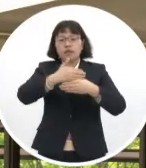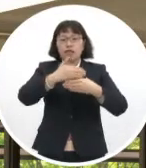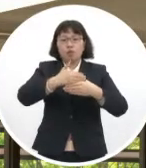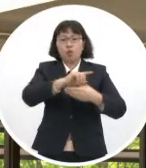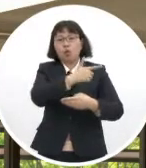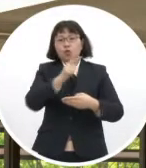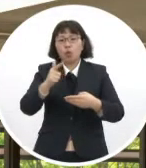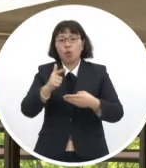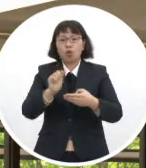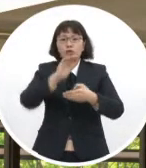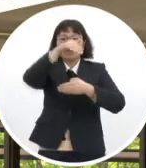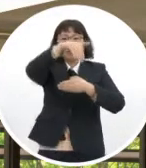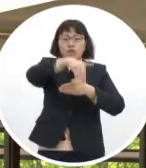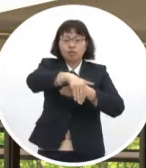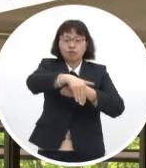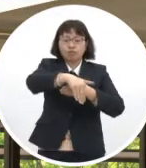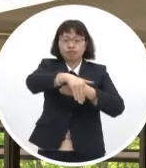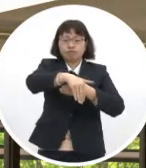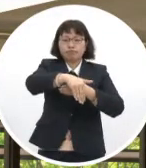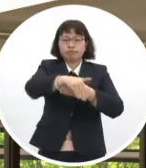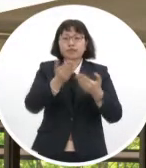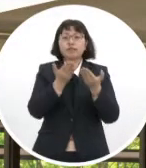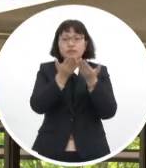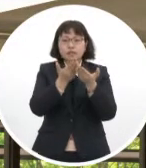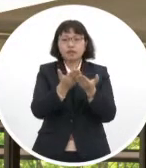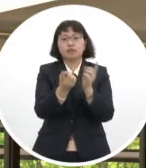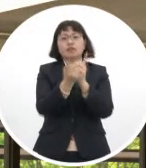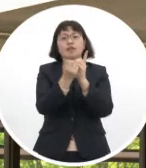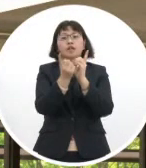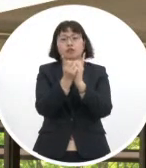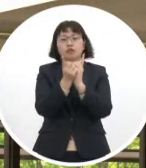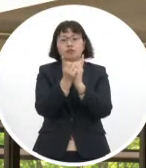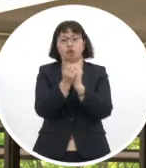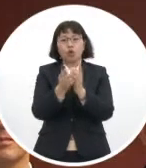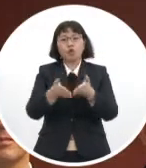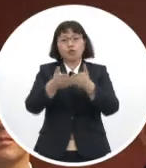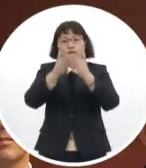津波対策事業促進協議会を設立しました。